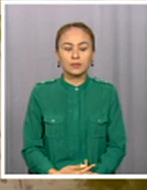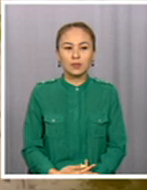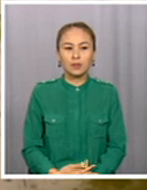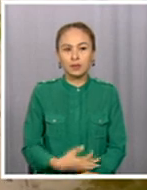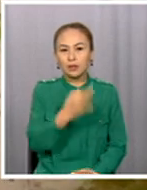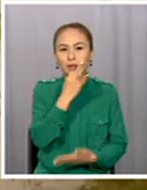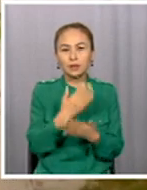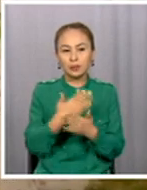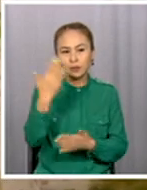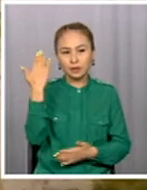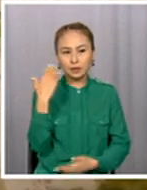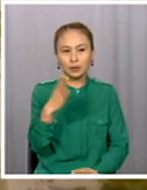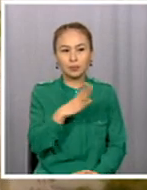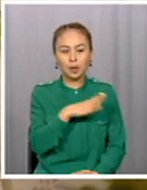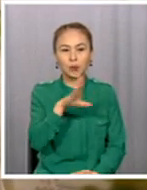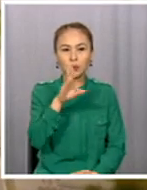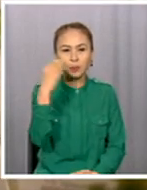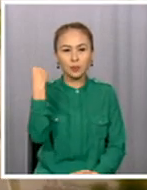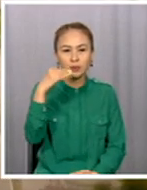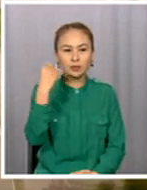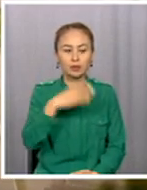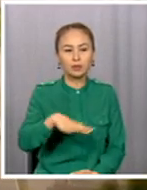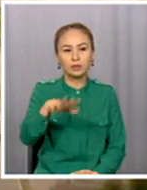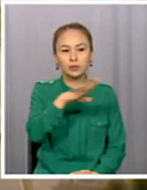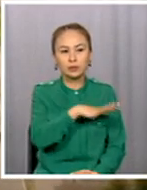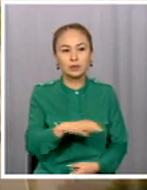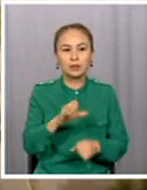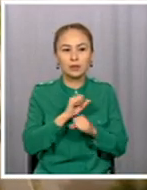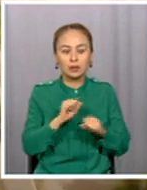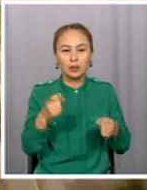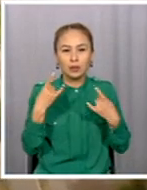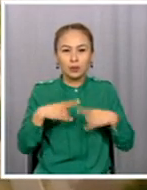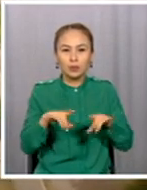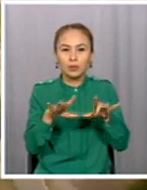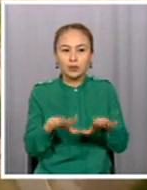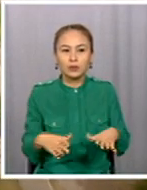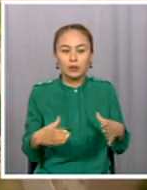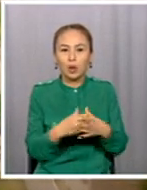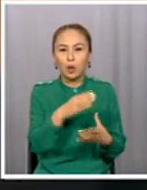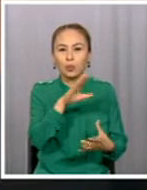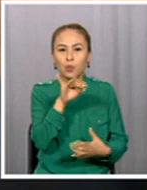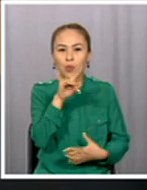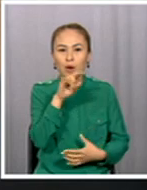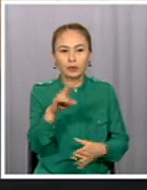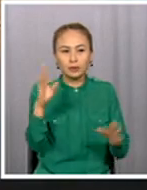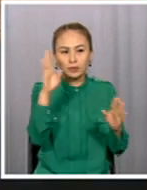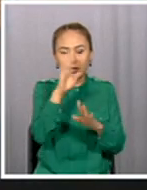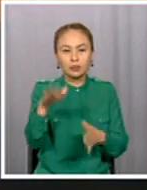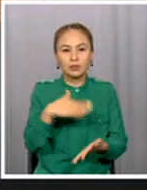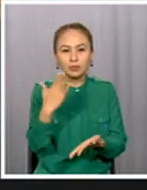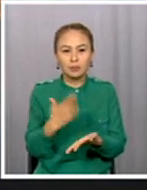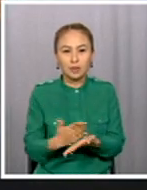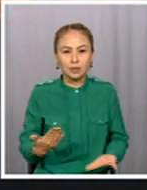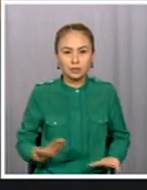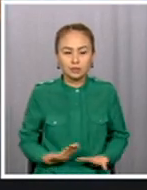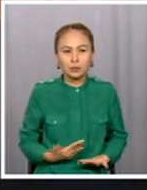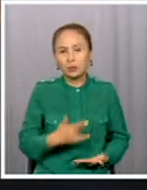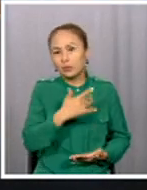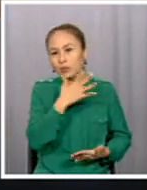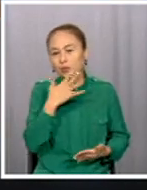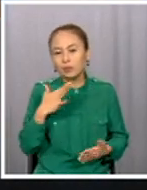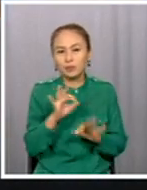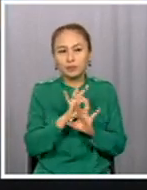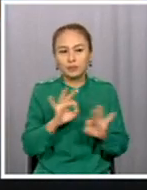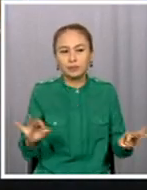Ертеде Түркістанды тұран дескен, тұранда ер түрігім туып өскен, тұранның тағдыры бар толқымалы басынан көп тамаша